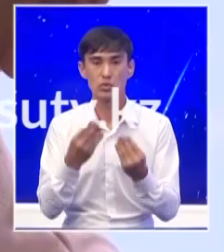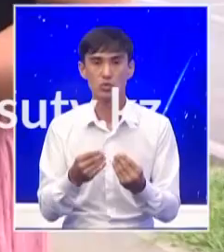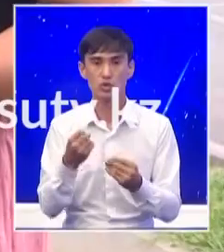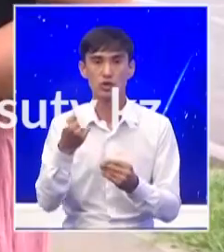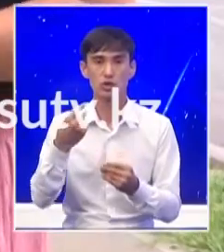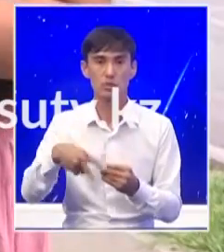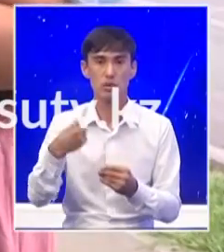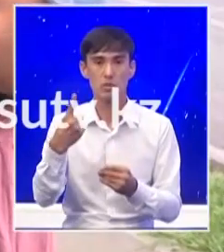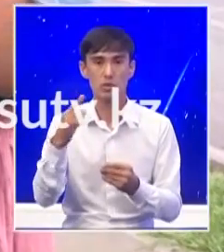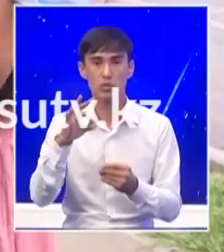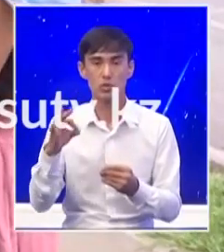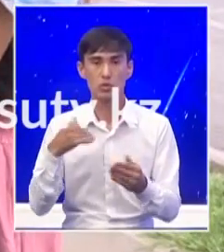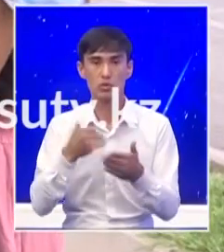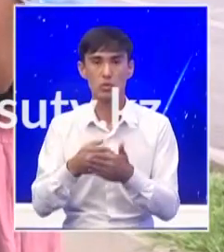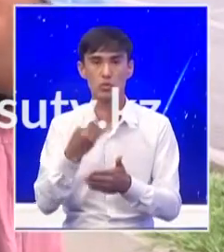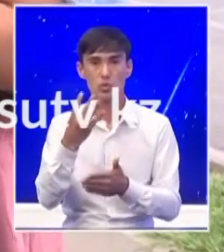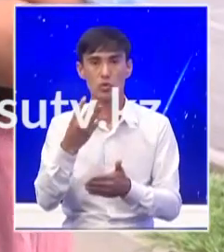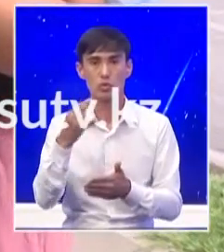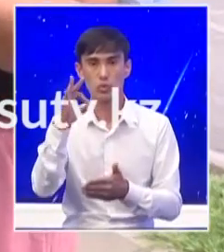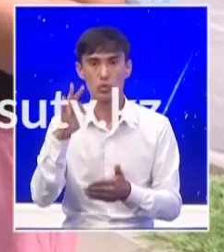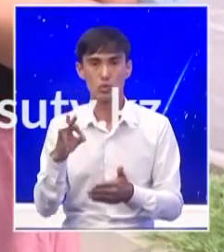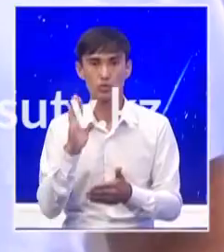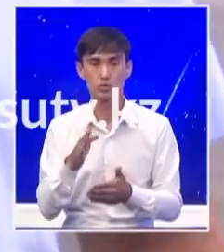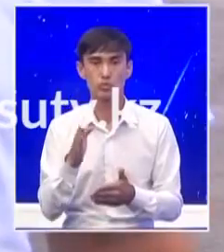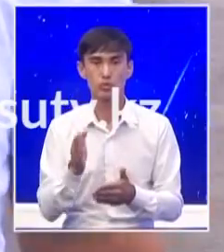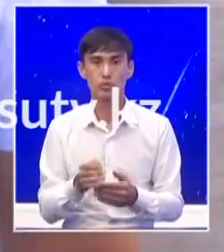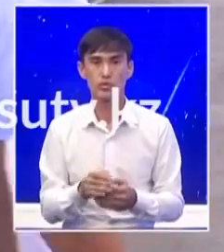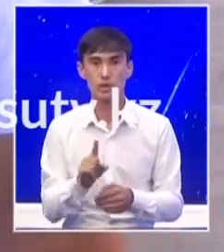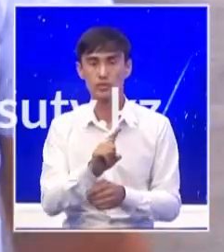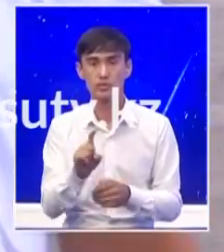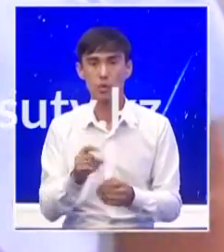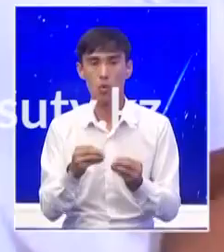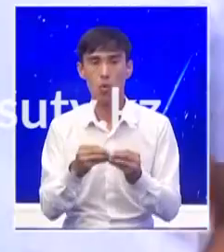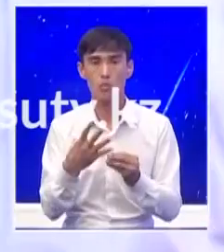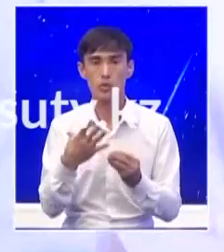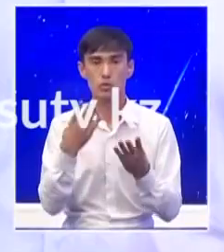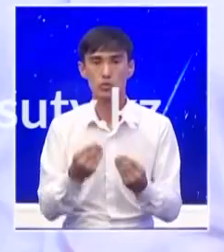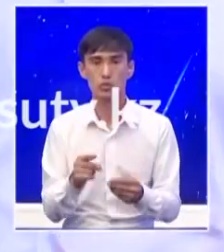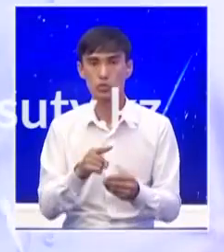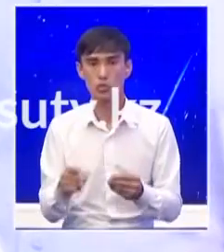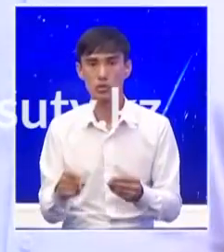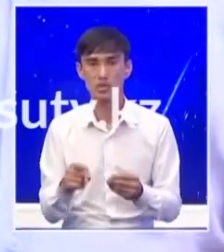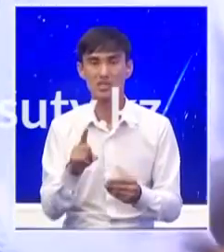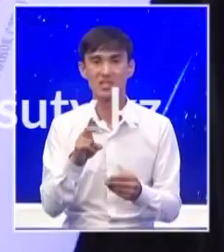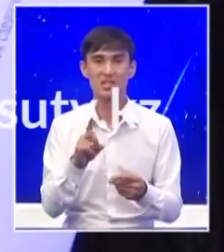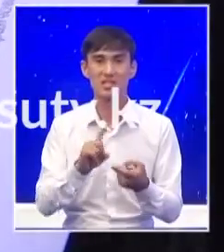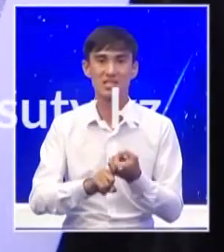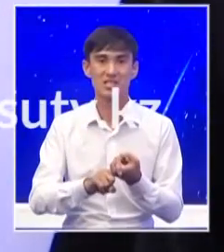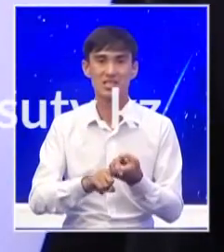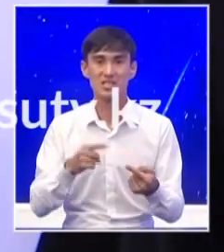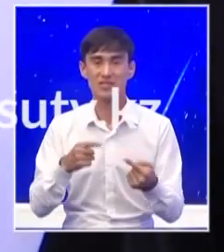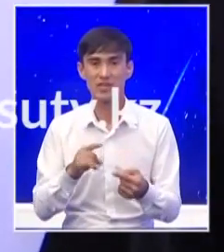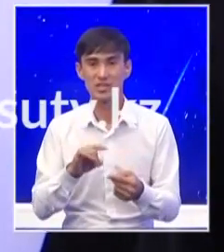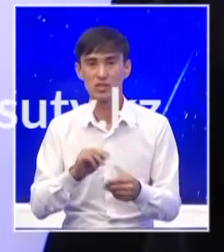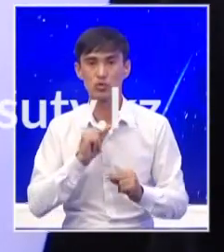21:00-ден таңғы 4-ке дейін 3 тур бойынша жүргізіледі. Олар айына 15 күнге созылады. Дезинфекциялық жұмыстар үшін құрамында әсер